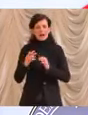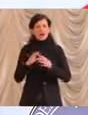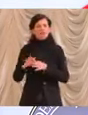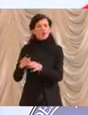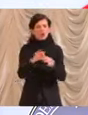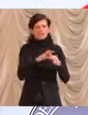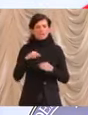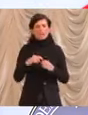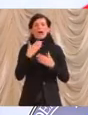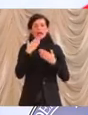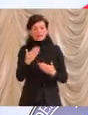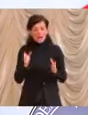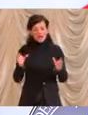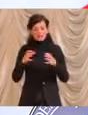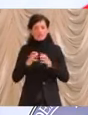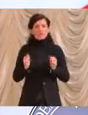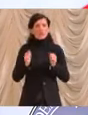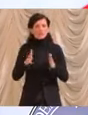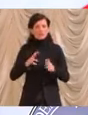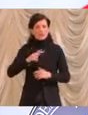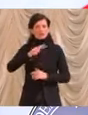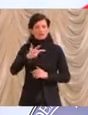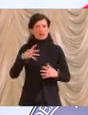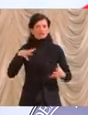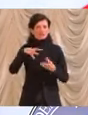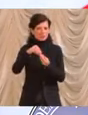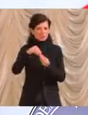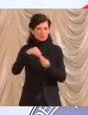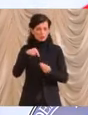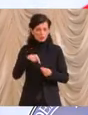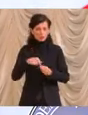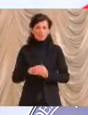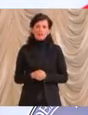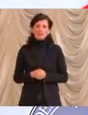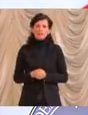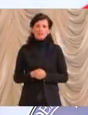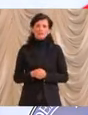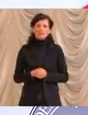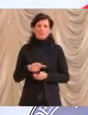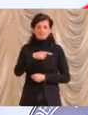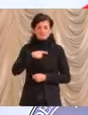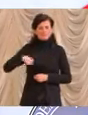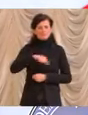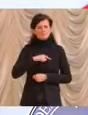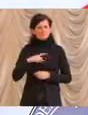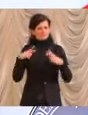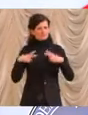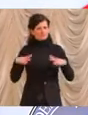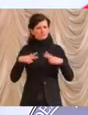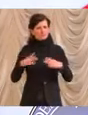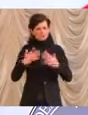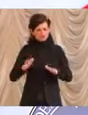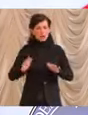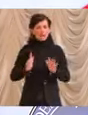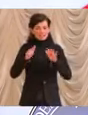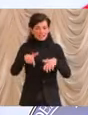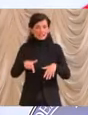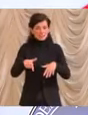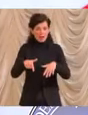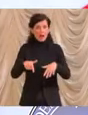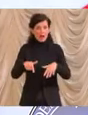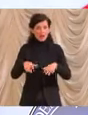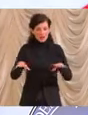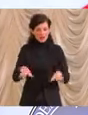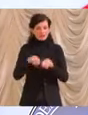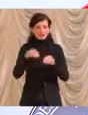del volontariato del terzo settore. Noi confidiamo quindi che già dall'inizio della settimana prossima